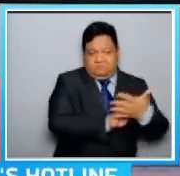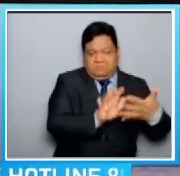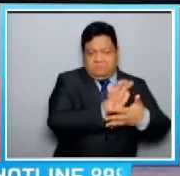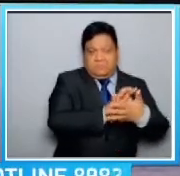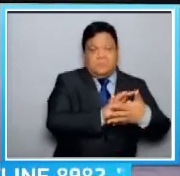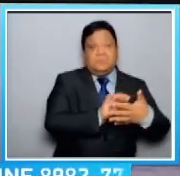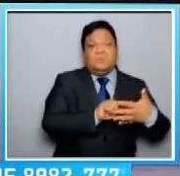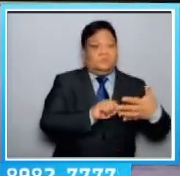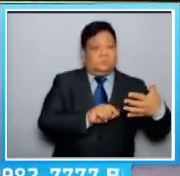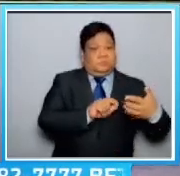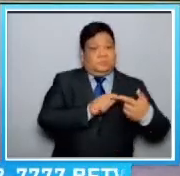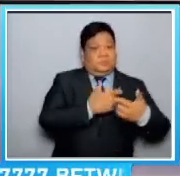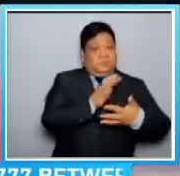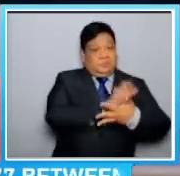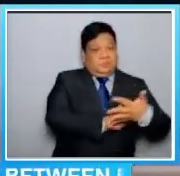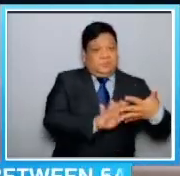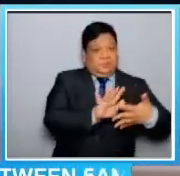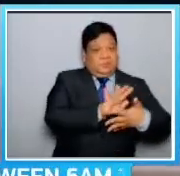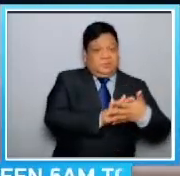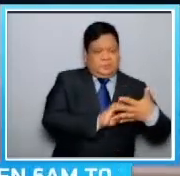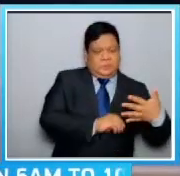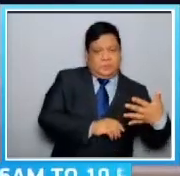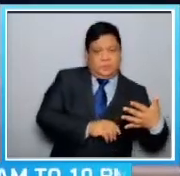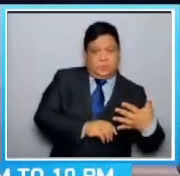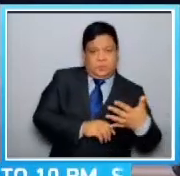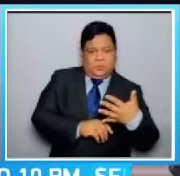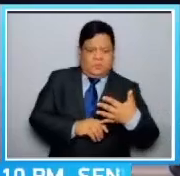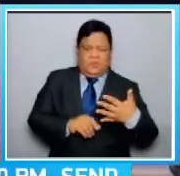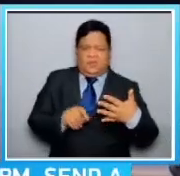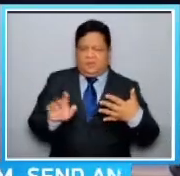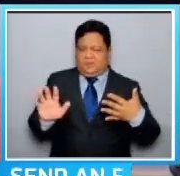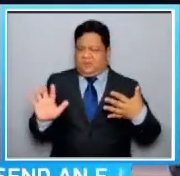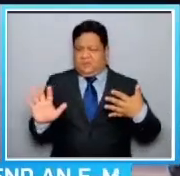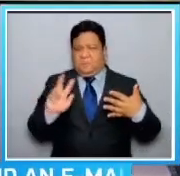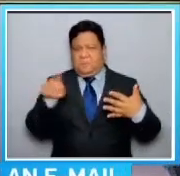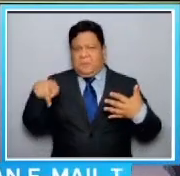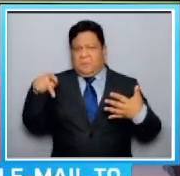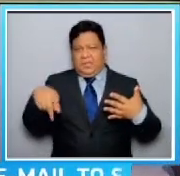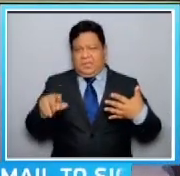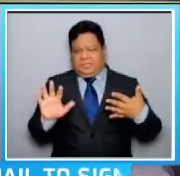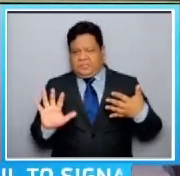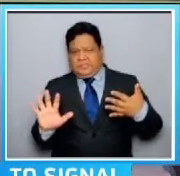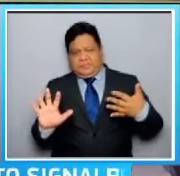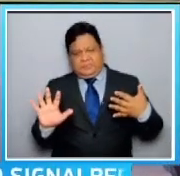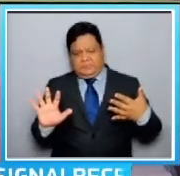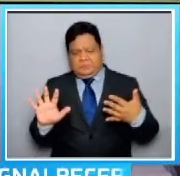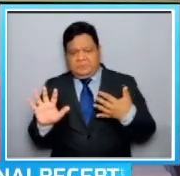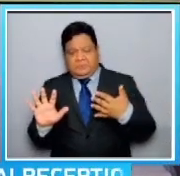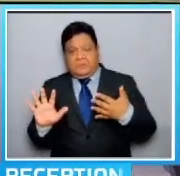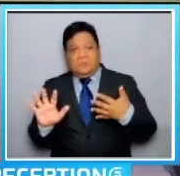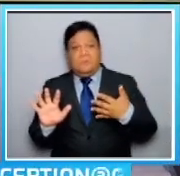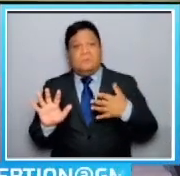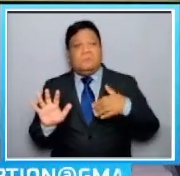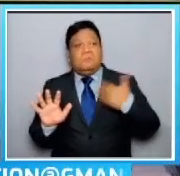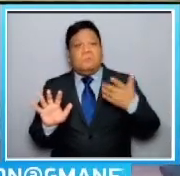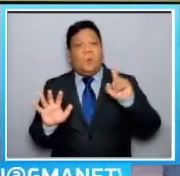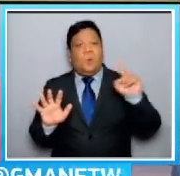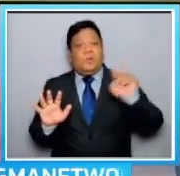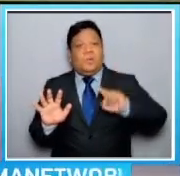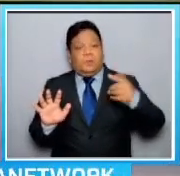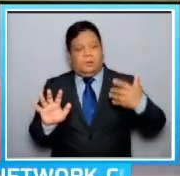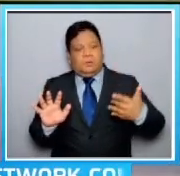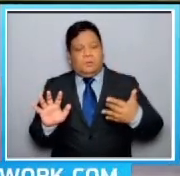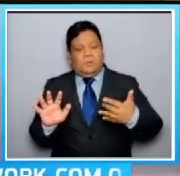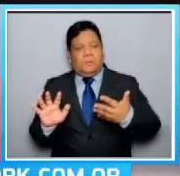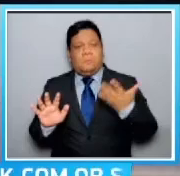direction pero malayo pa rin sa ating bansa. And within the next 24 hours, nakikita natin na possible ng mag-dissipate o matunaw o